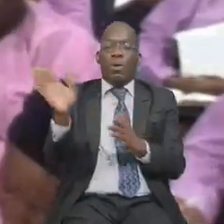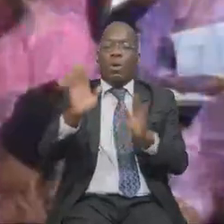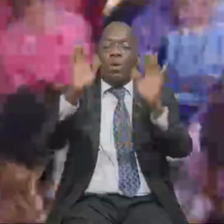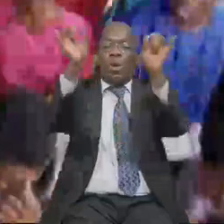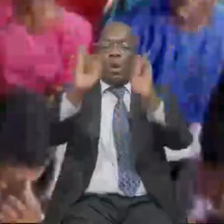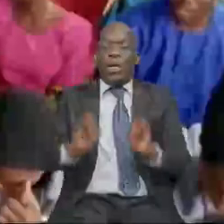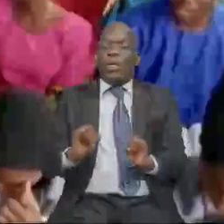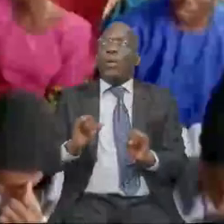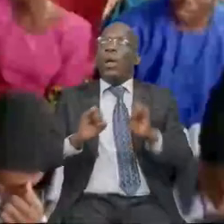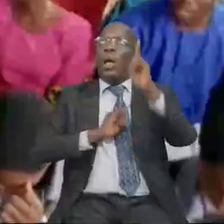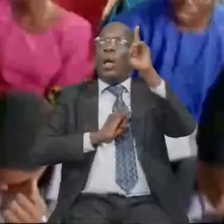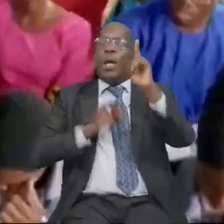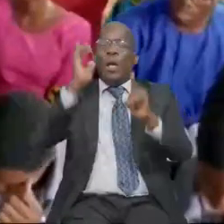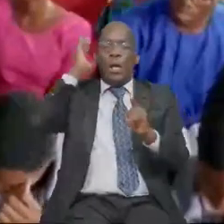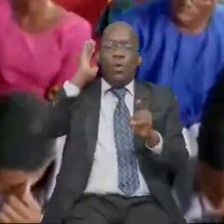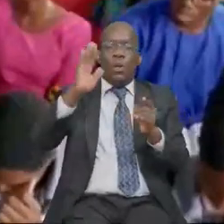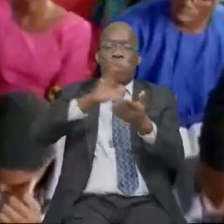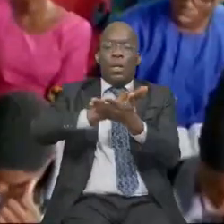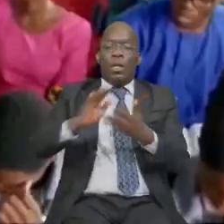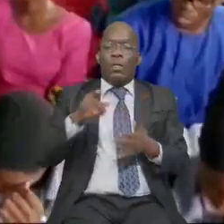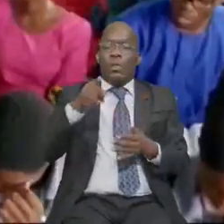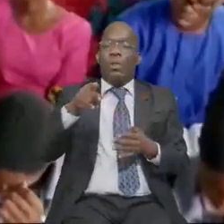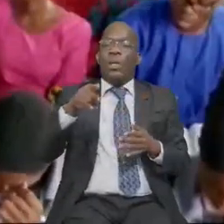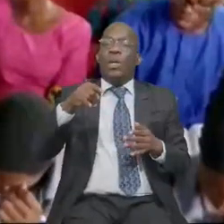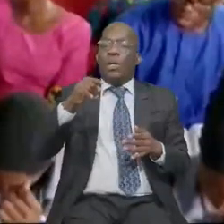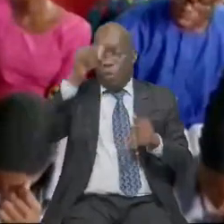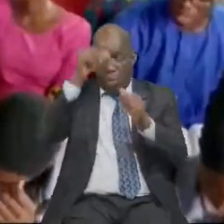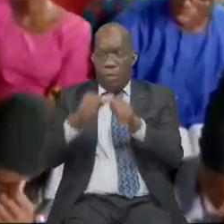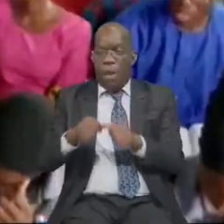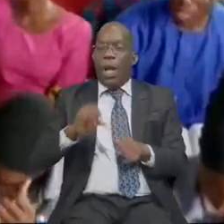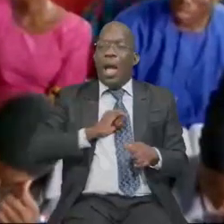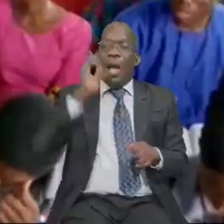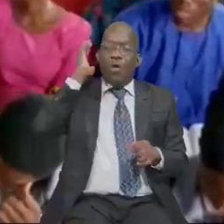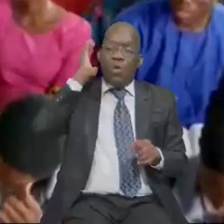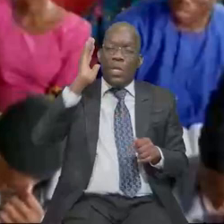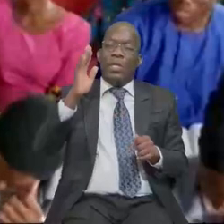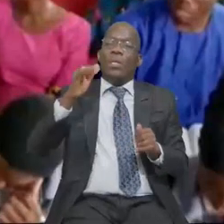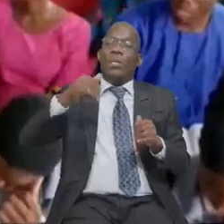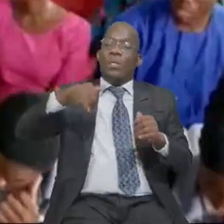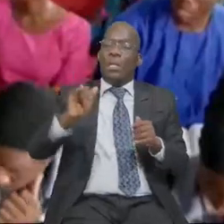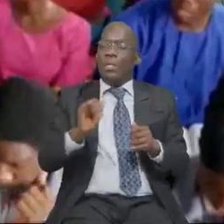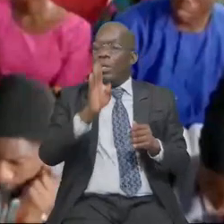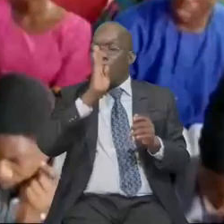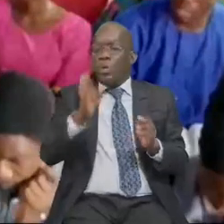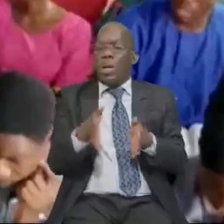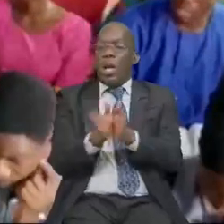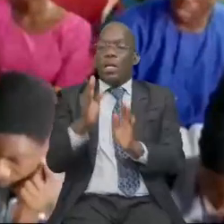Mais rappelez-vous, voici sur quoi je me laisserai fléchir par la maison d'Israël.